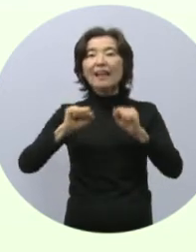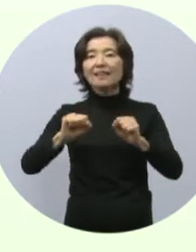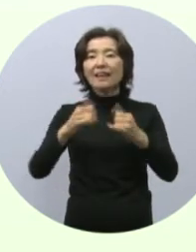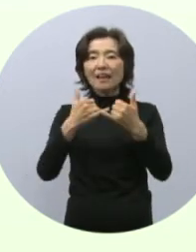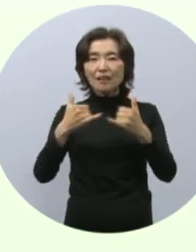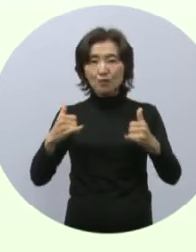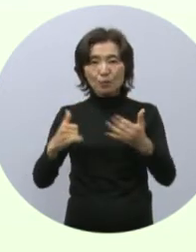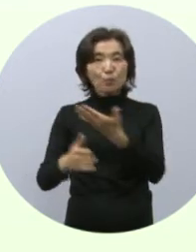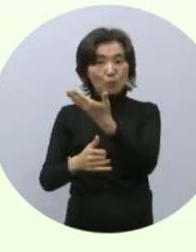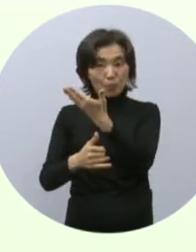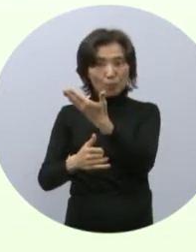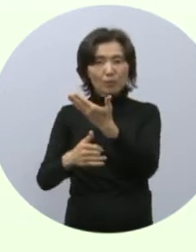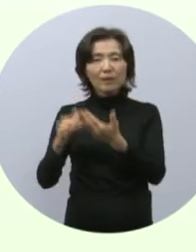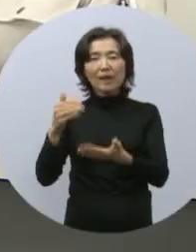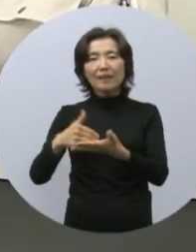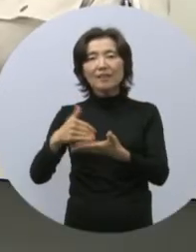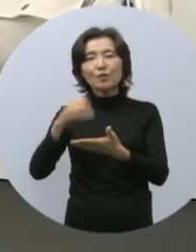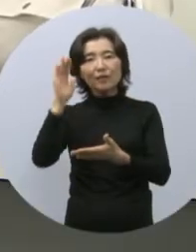伺ってみましょう。